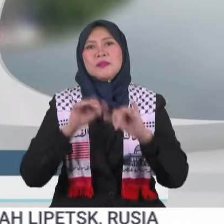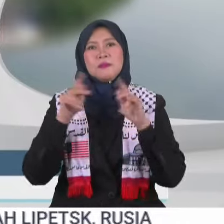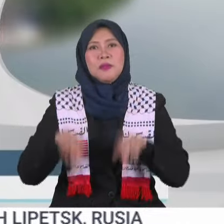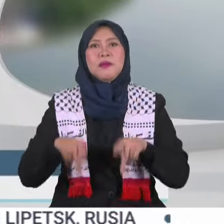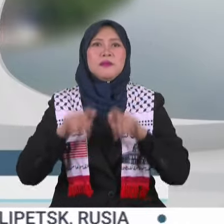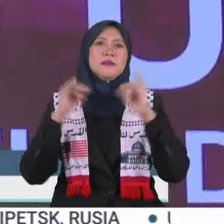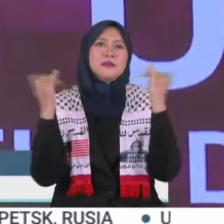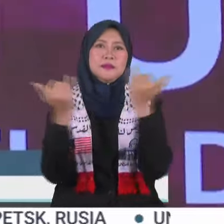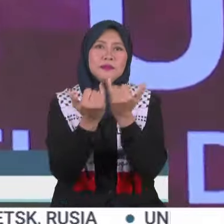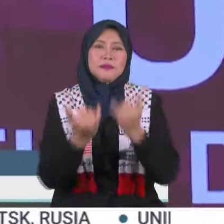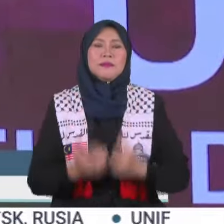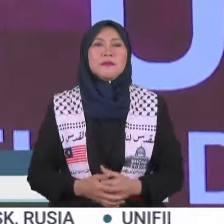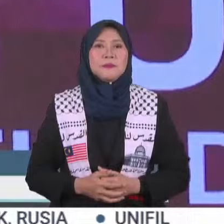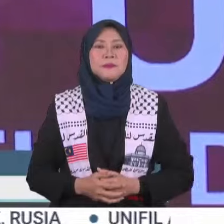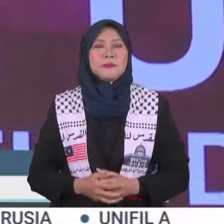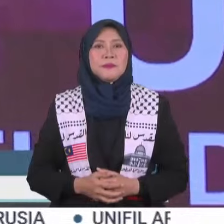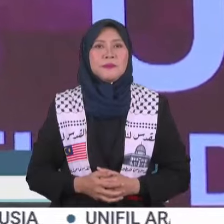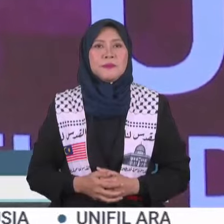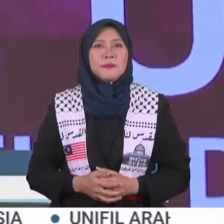syarikat.